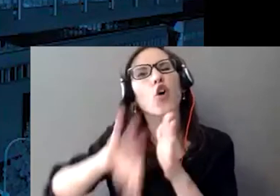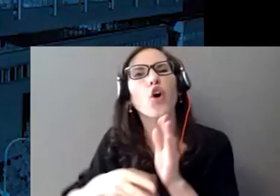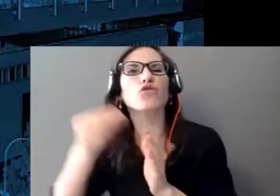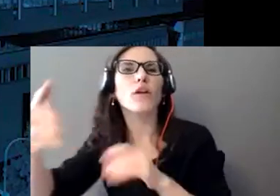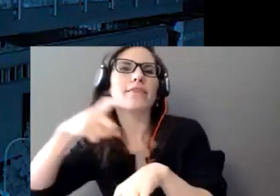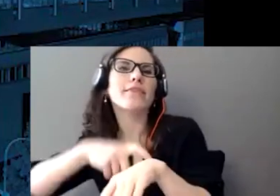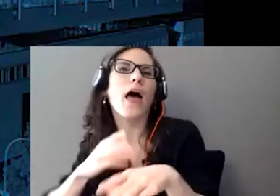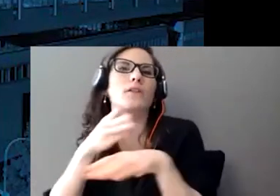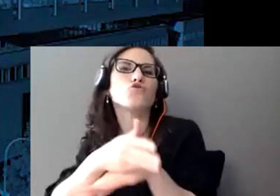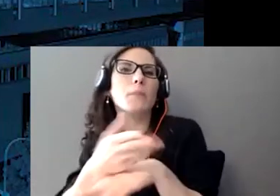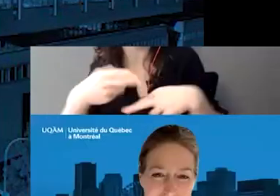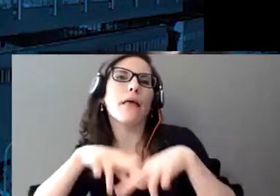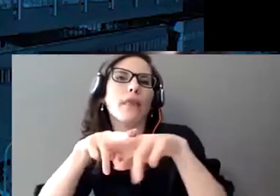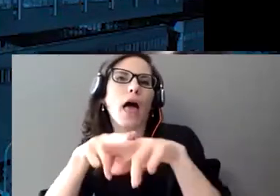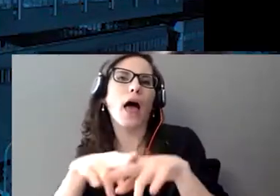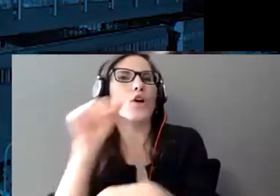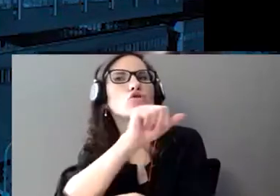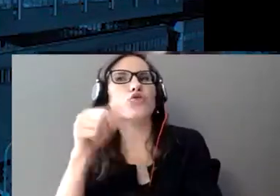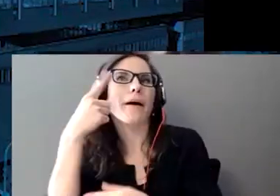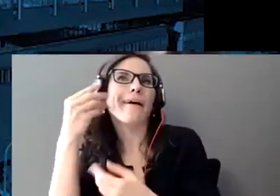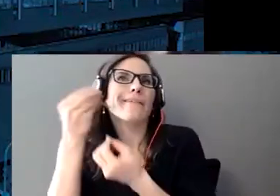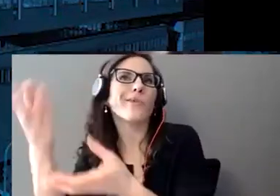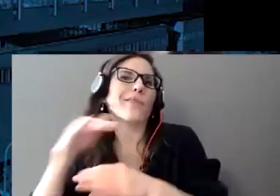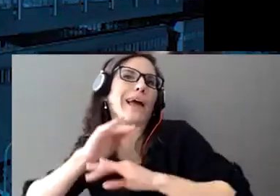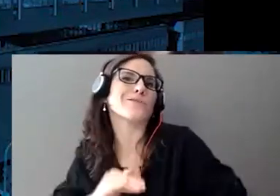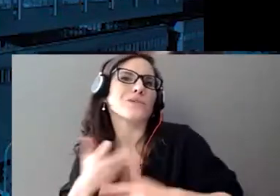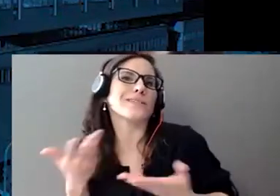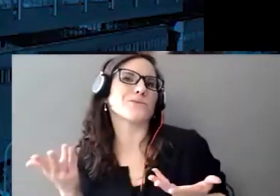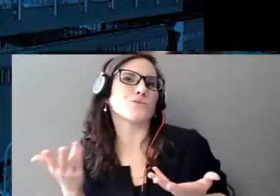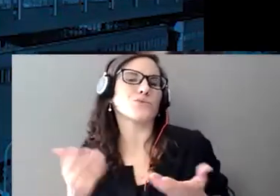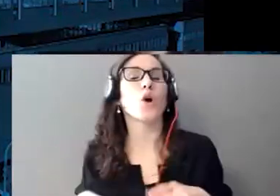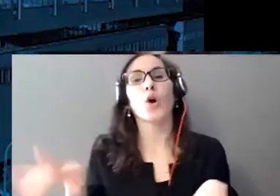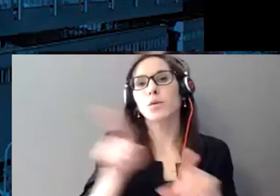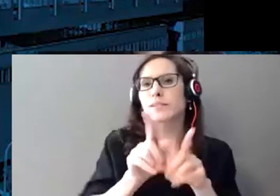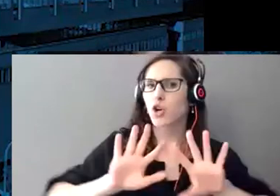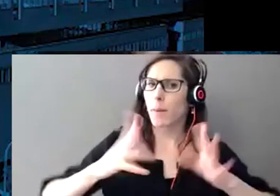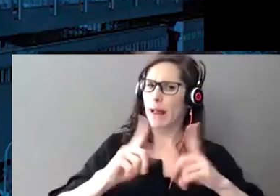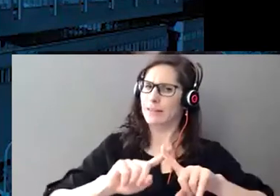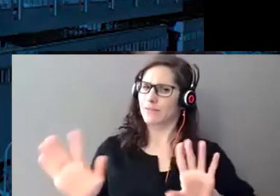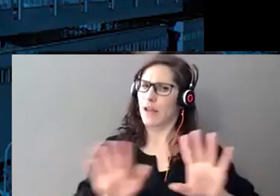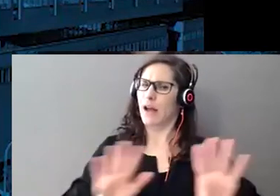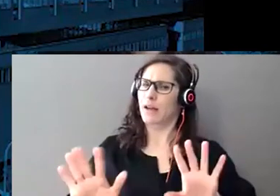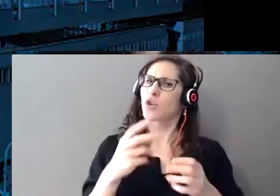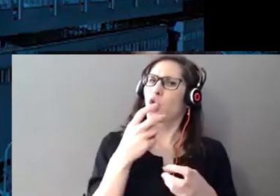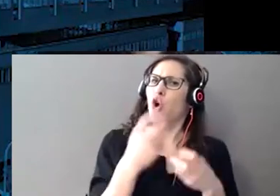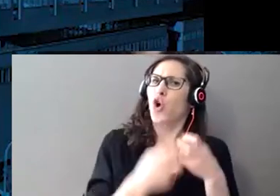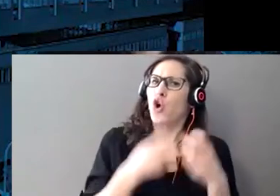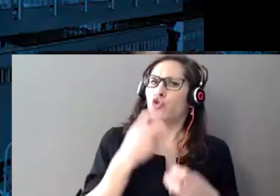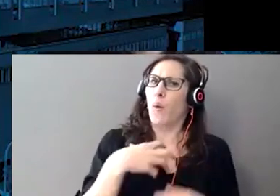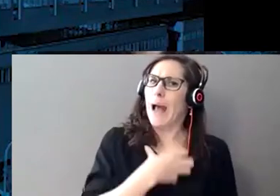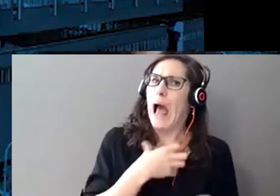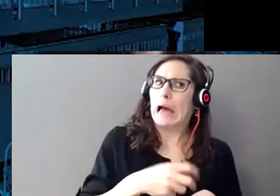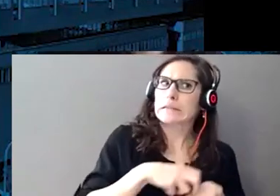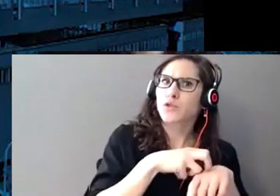n'est là que pour rassurer comment on peut faire la différence entre un trouble anxieux et une anxiété de performance